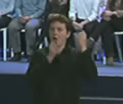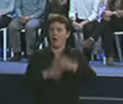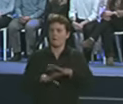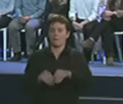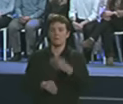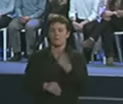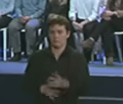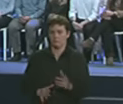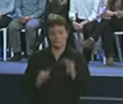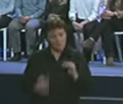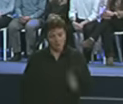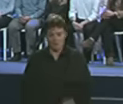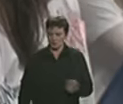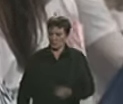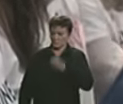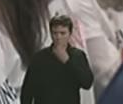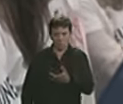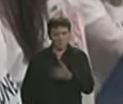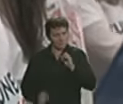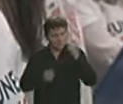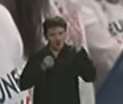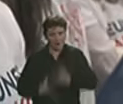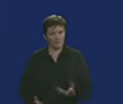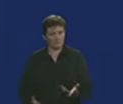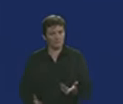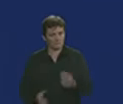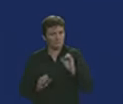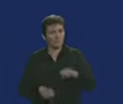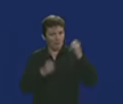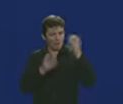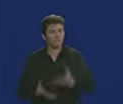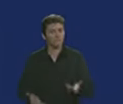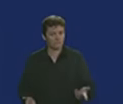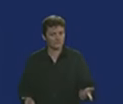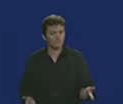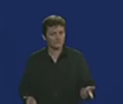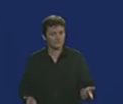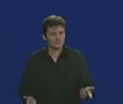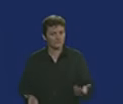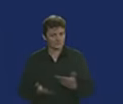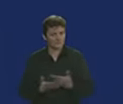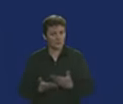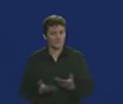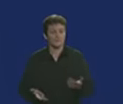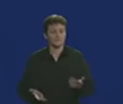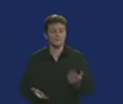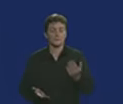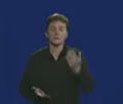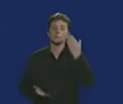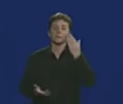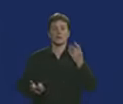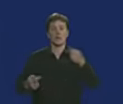l'éducation que vous donnez à vos enfants, vous pouvez être confronté à cette difficulté. Mais mes chers amis, si